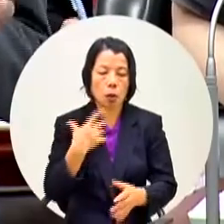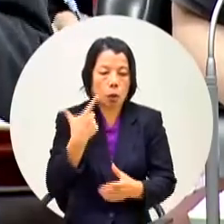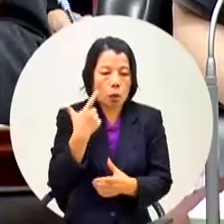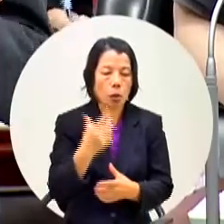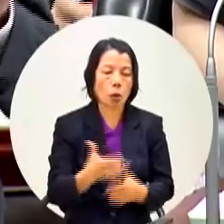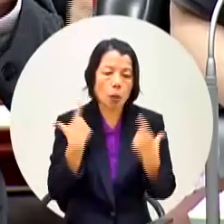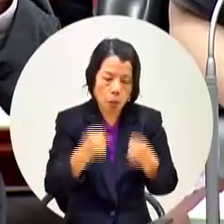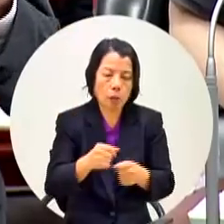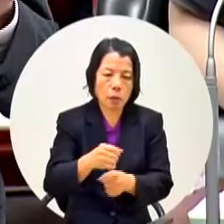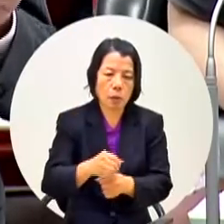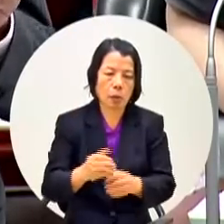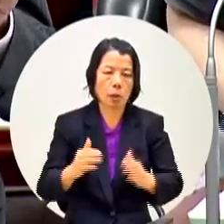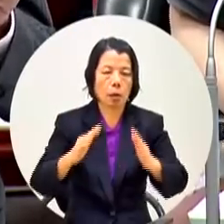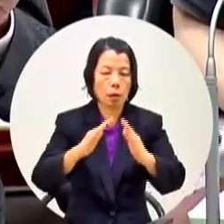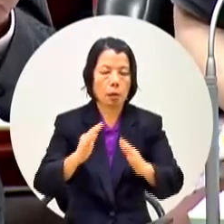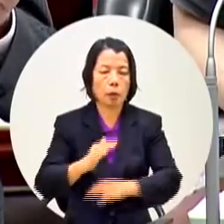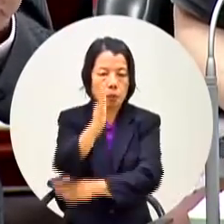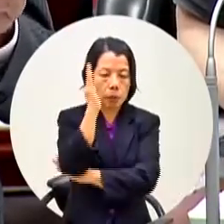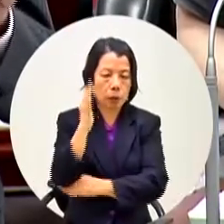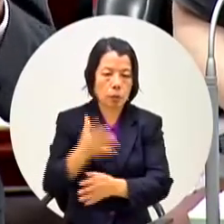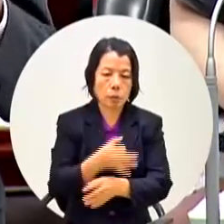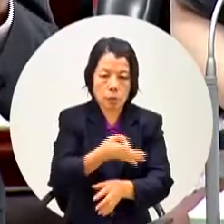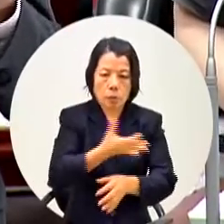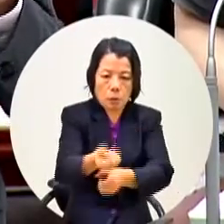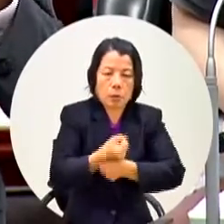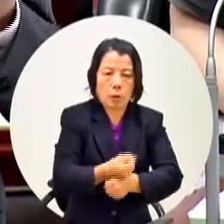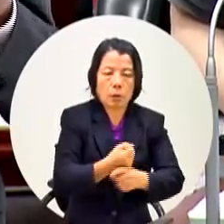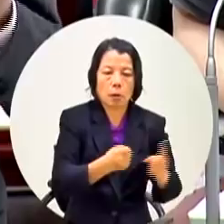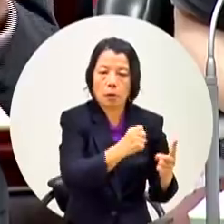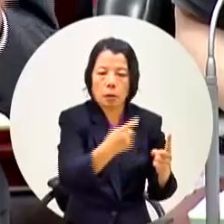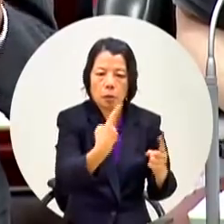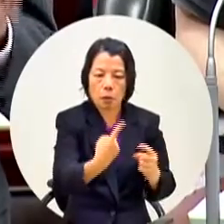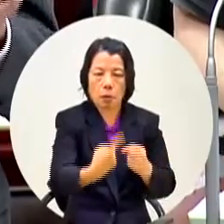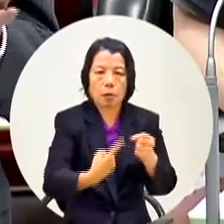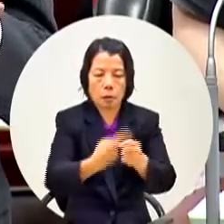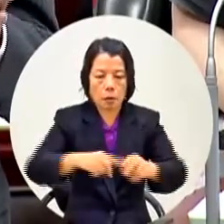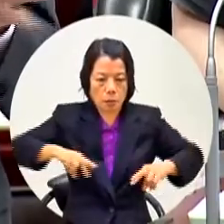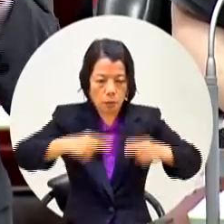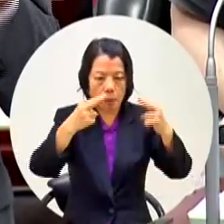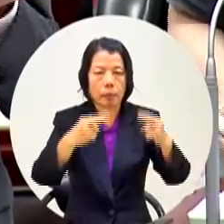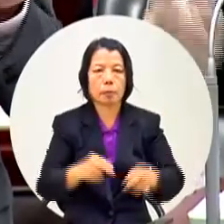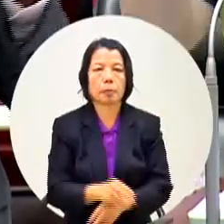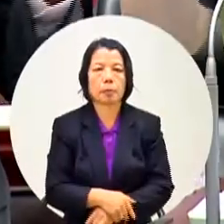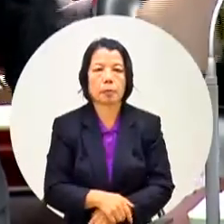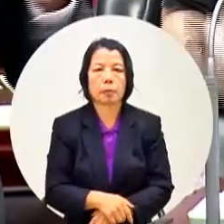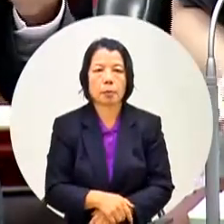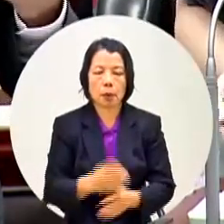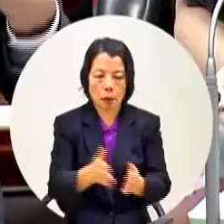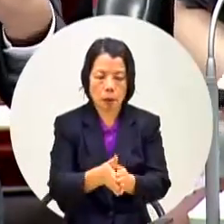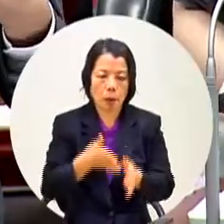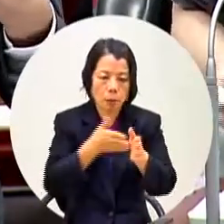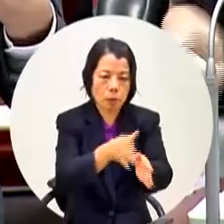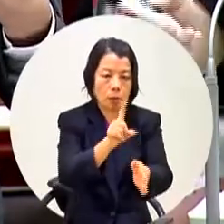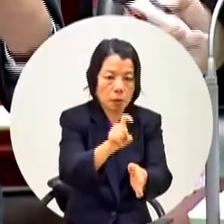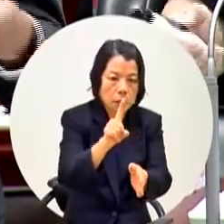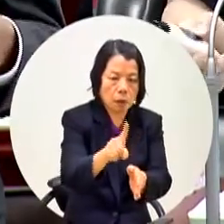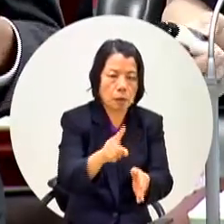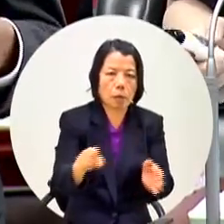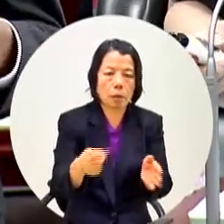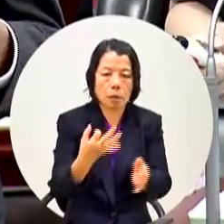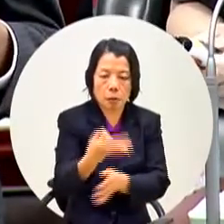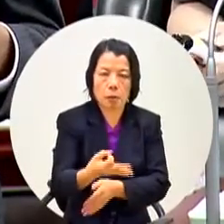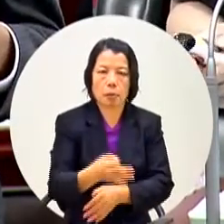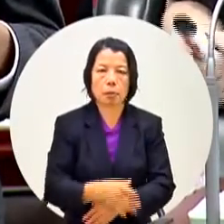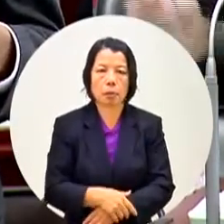面101亿去调整了一些购买11列车的钱，所以这个 部分是够的， 是够的。 好， 哦，但